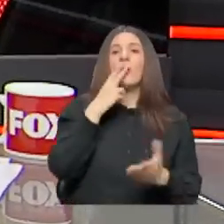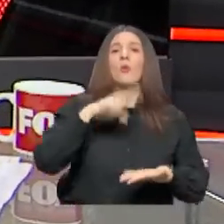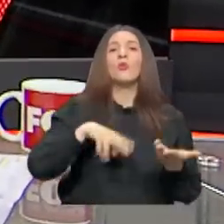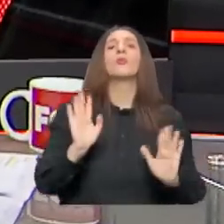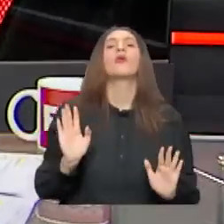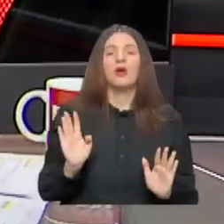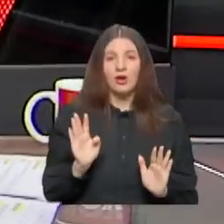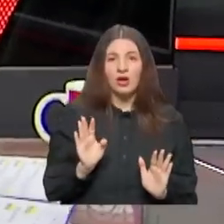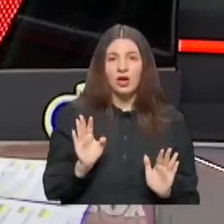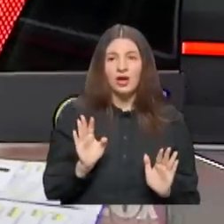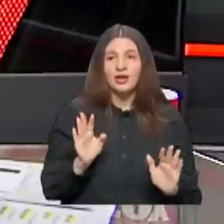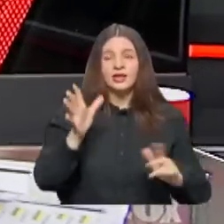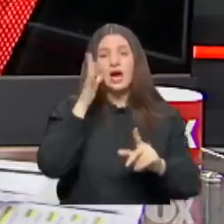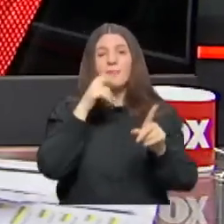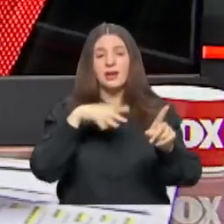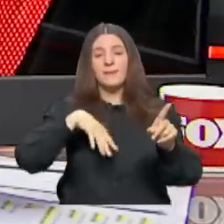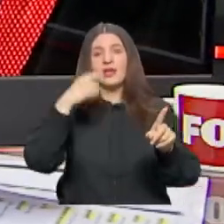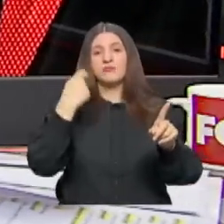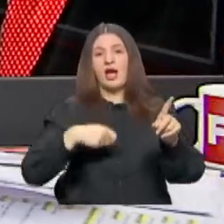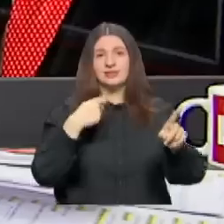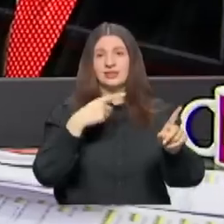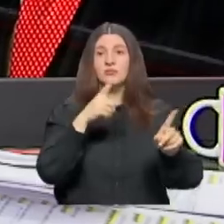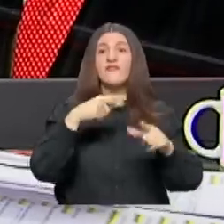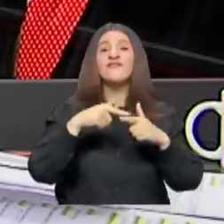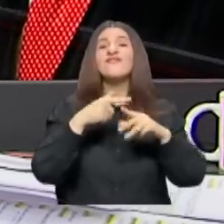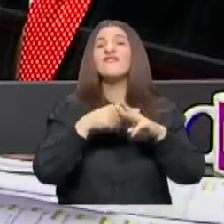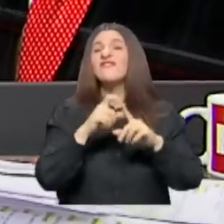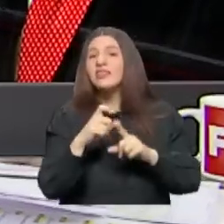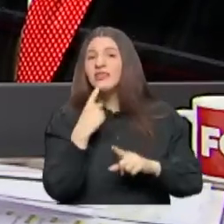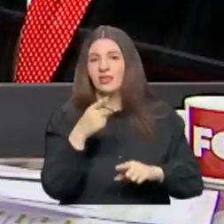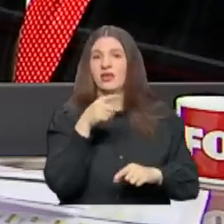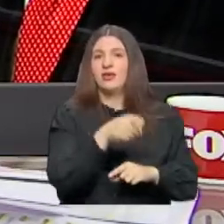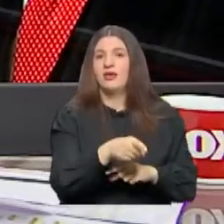okumuyor. Amerika'nın Merkez Bankası, bu Fed dedikleri şey.